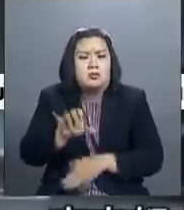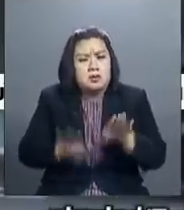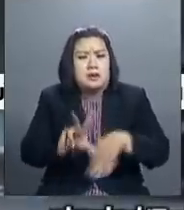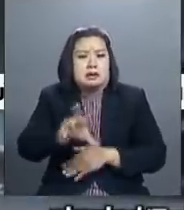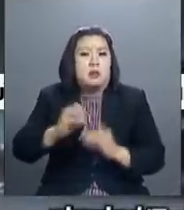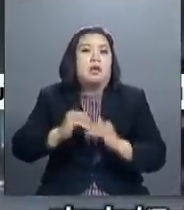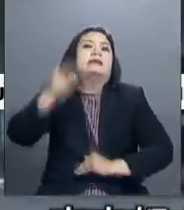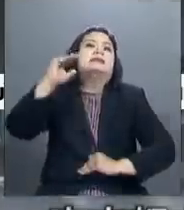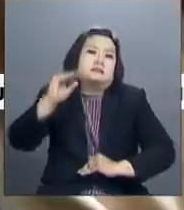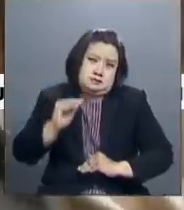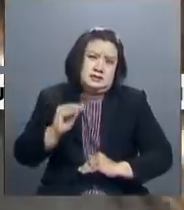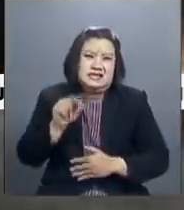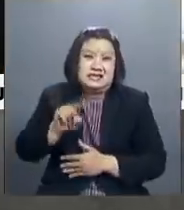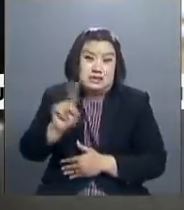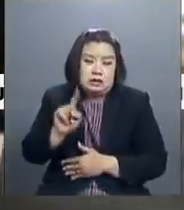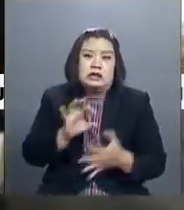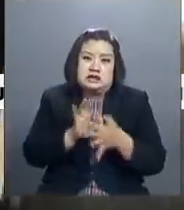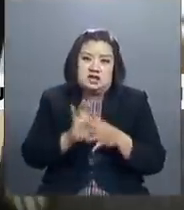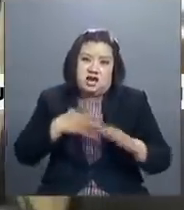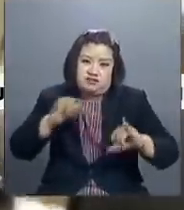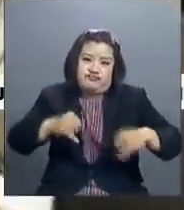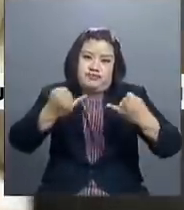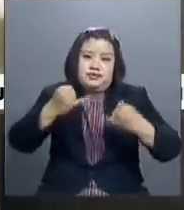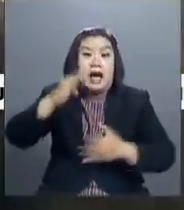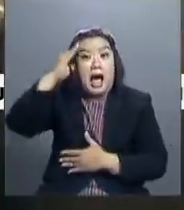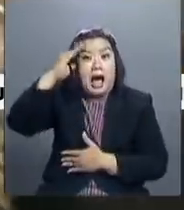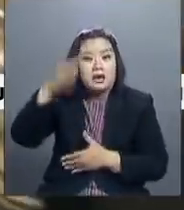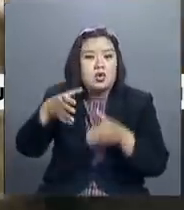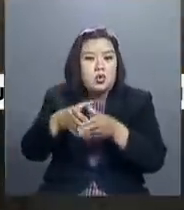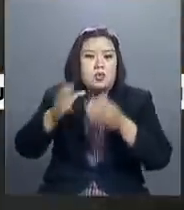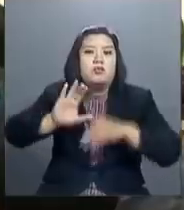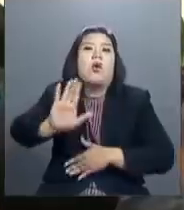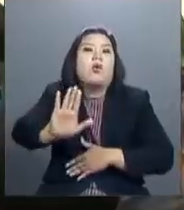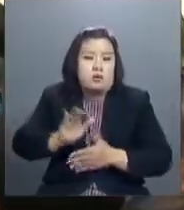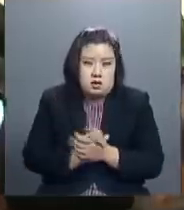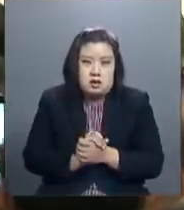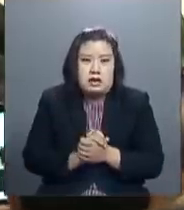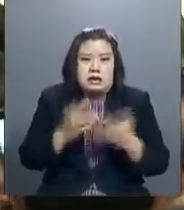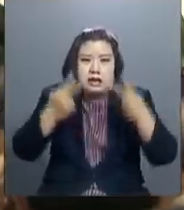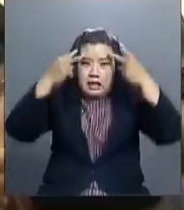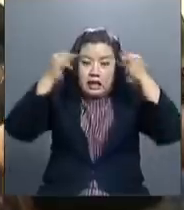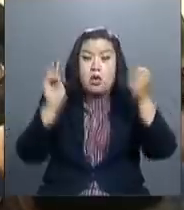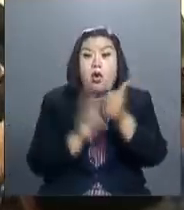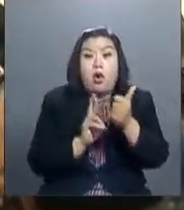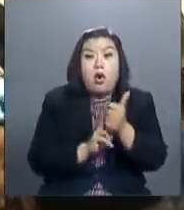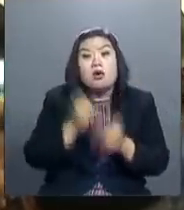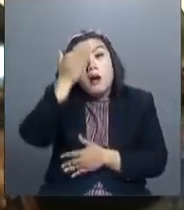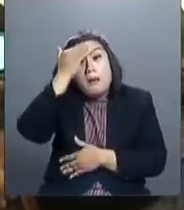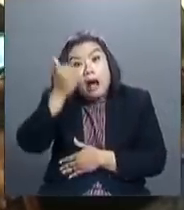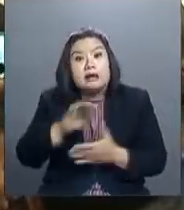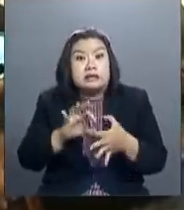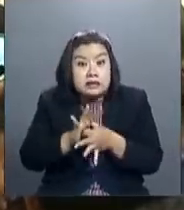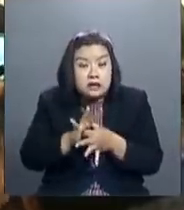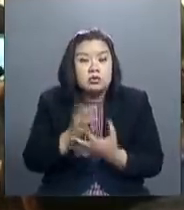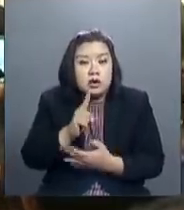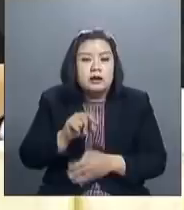ด้วยเป้าหมายที่จะสู้กับพรรคทหารค่ะมีข้อสังเกตค่ะว่าพลเอกประวิตรไม่ได้เฉพาะเจาะจงแค่ประเด็นเพื่อไทย